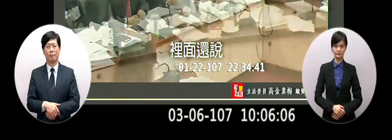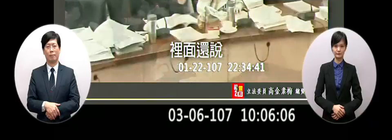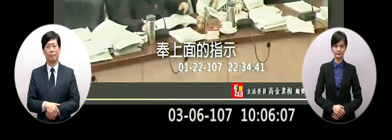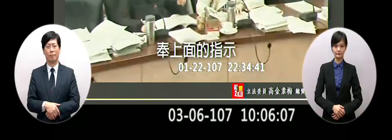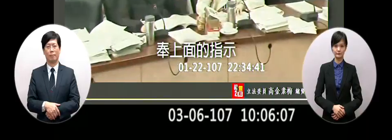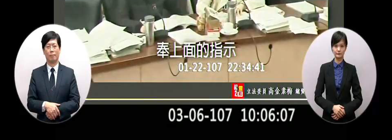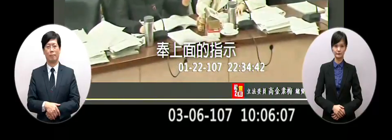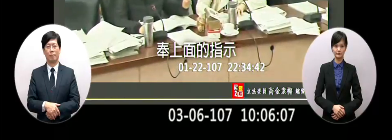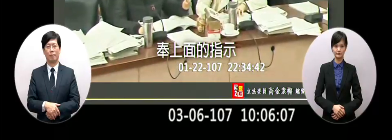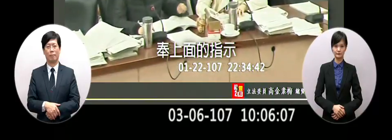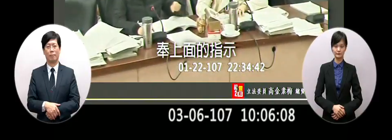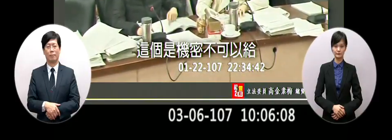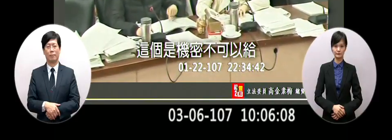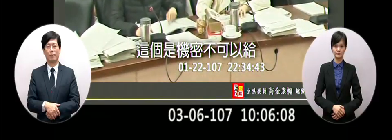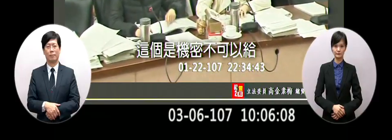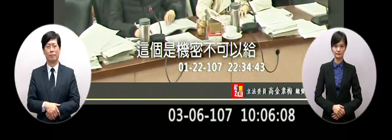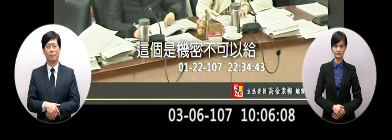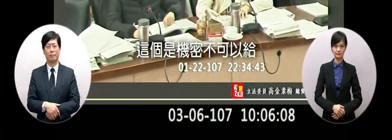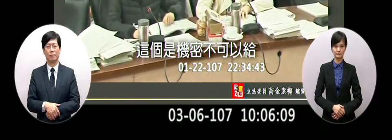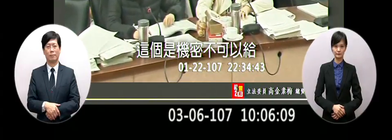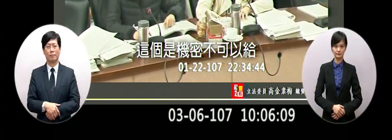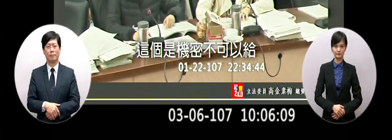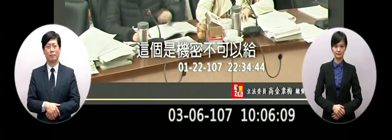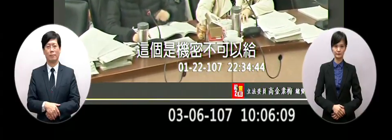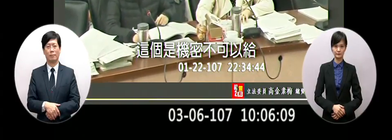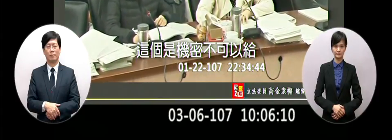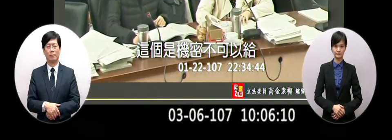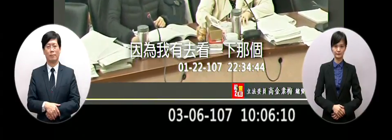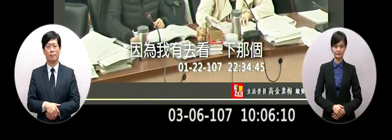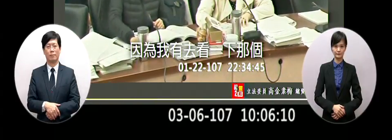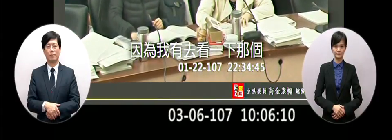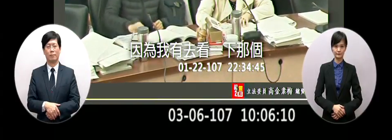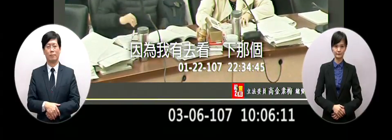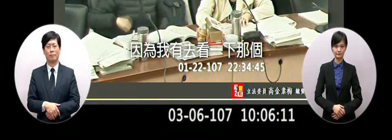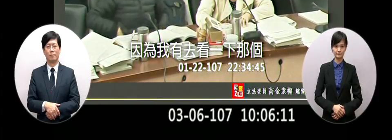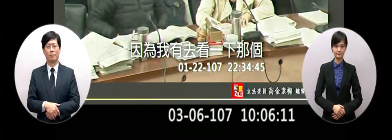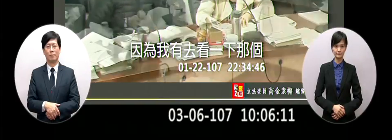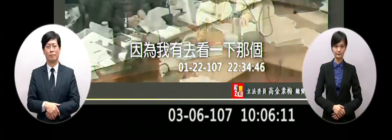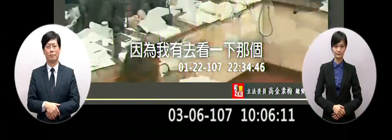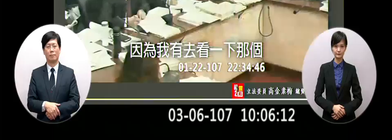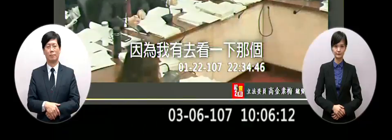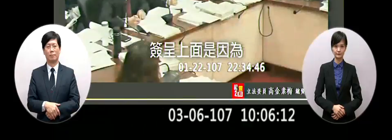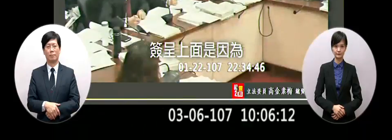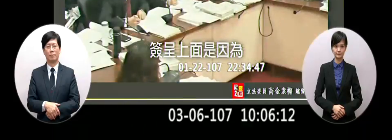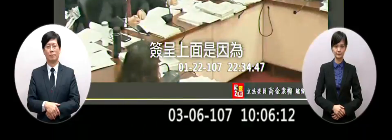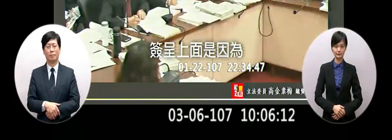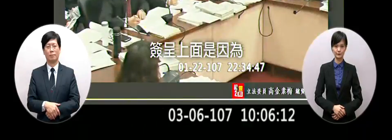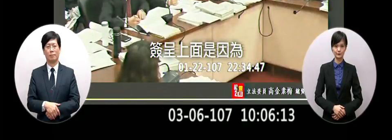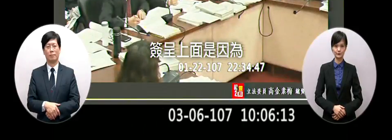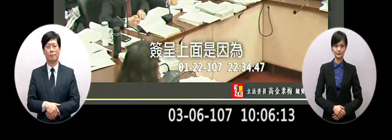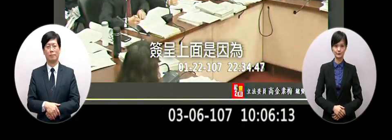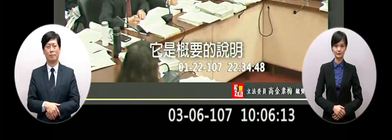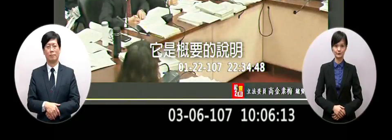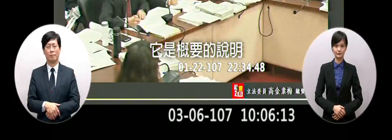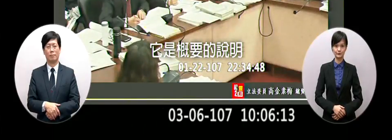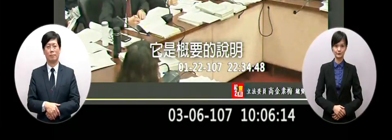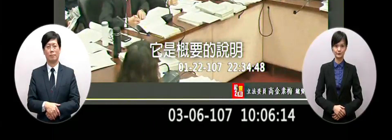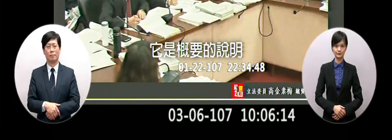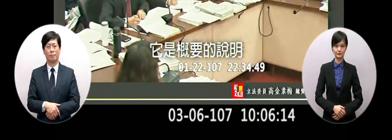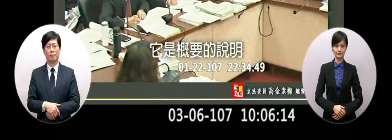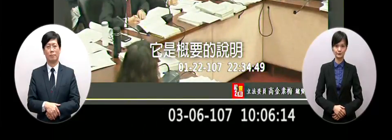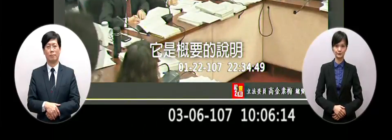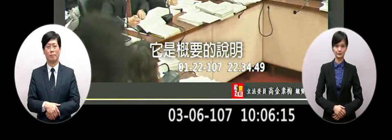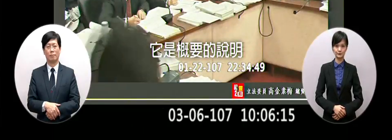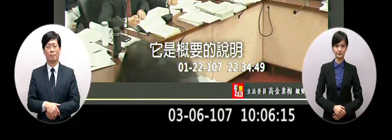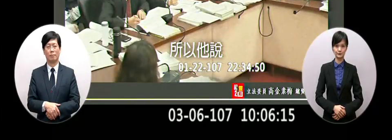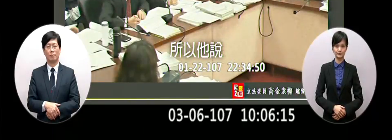说缝上面的指示，这个是机密，不可以给。 哦，那因为我有去看了一下那个签呈上面，是因为它是概要